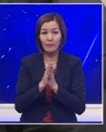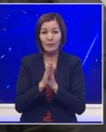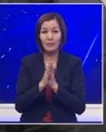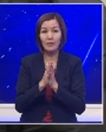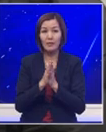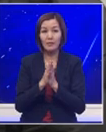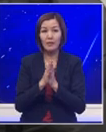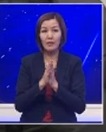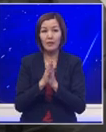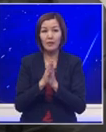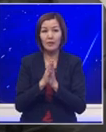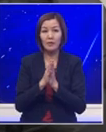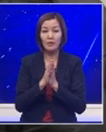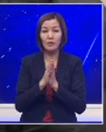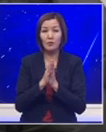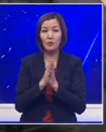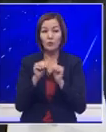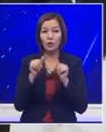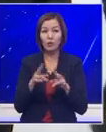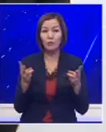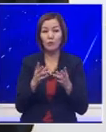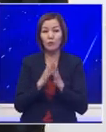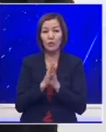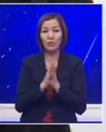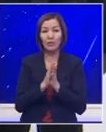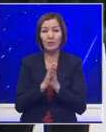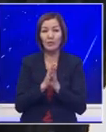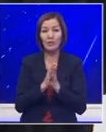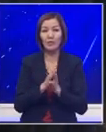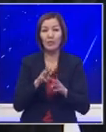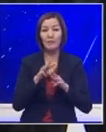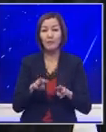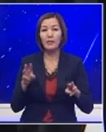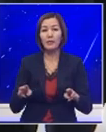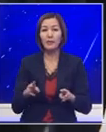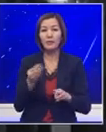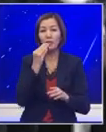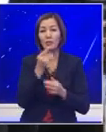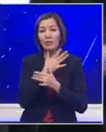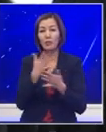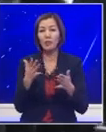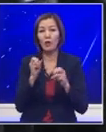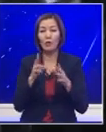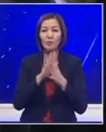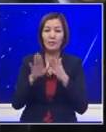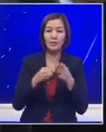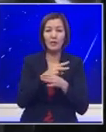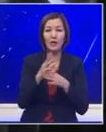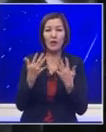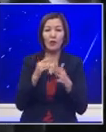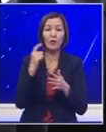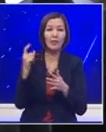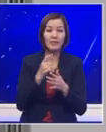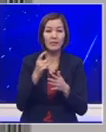біз шешімімізді шығарып, сол сөзімізді сұрайтынбыз. Үкімет басшысы азық-түлік қауіпсіздігін қамтамасыз ету үшін дала еңбеккерлерінің